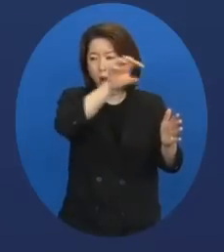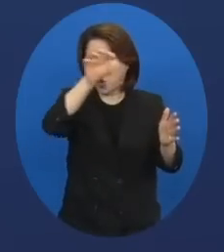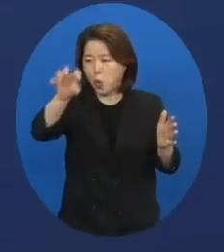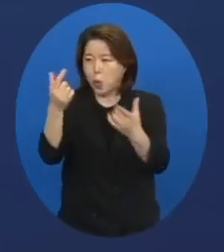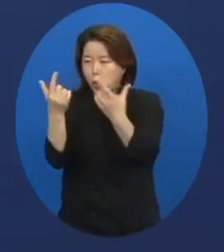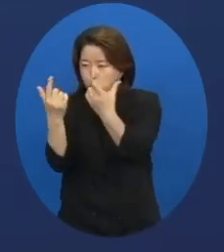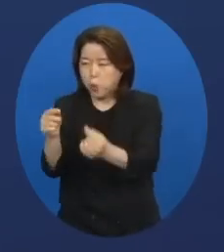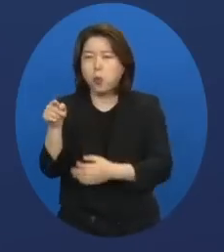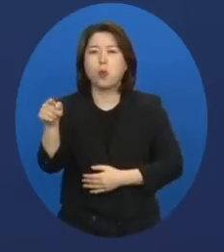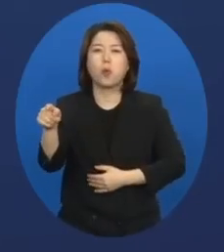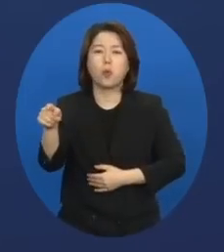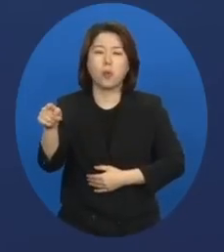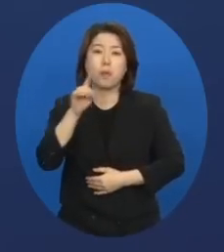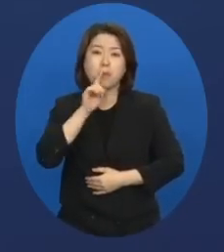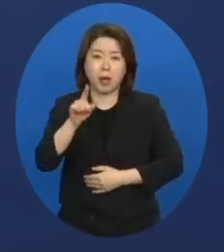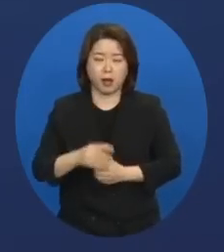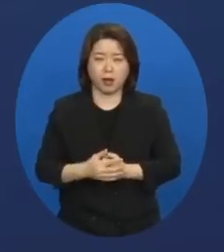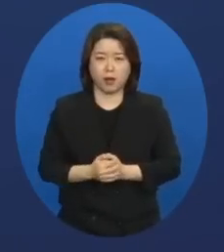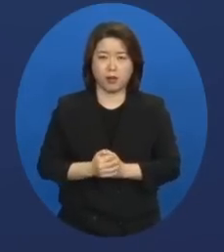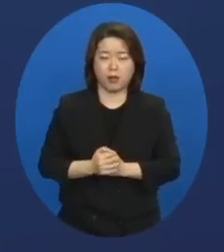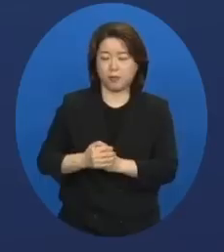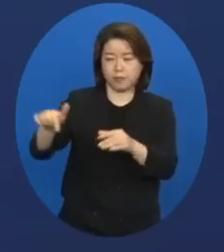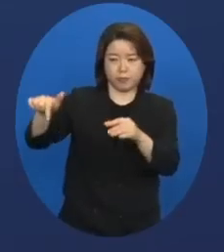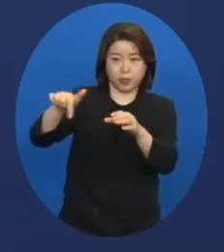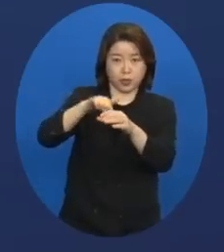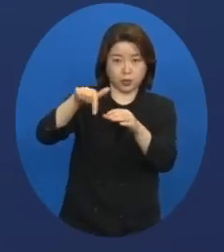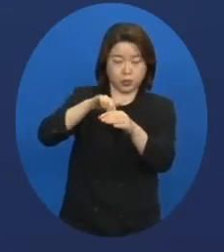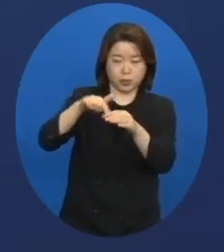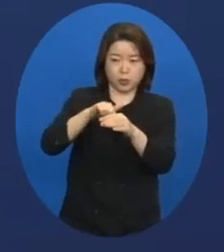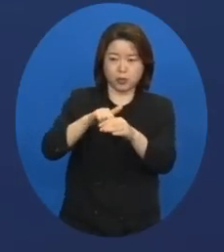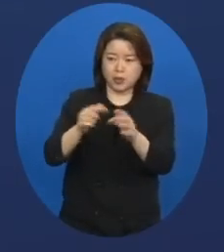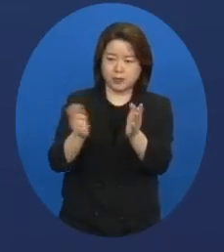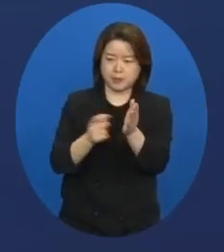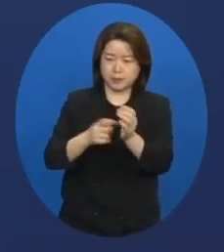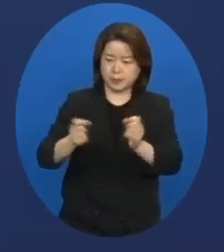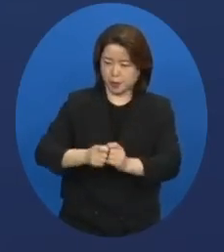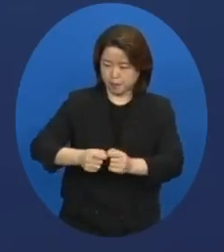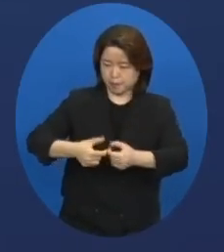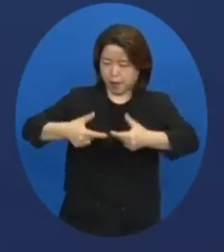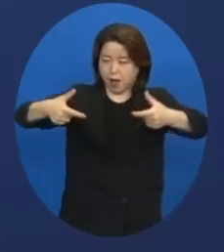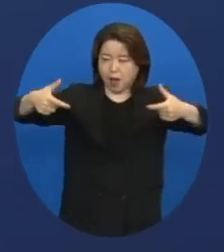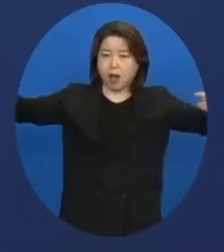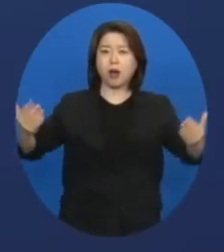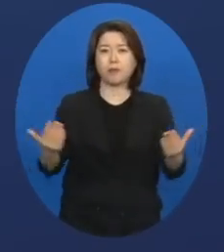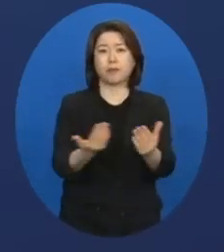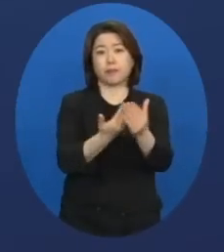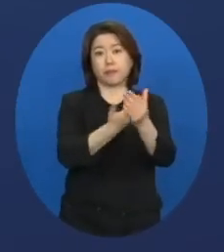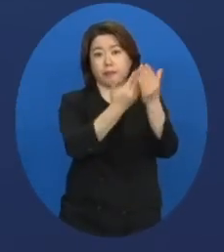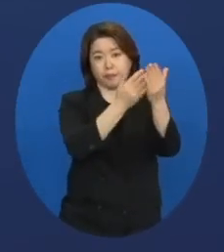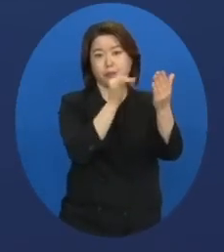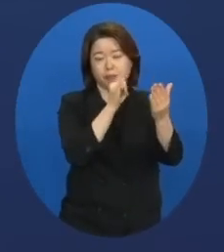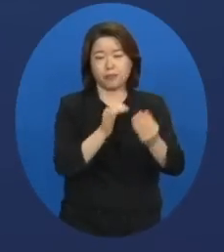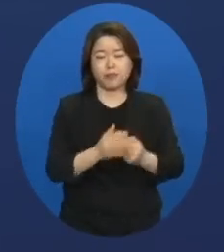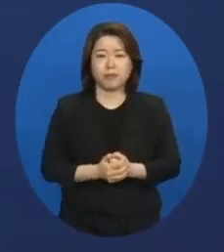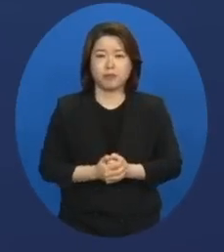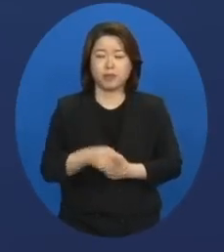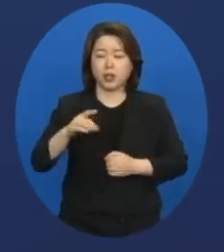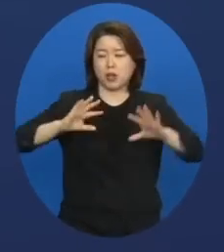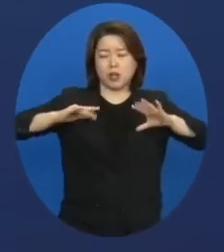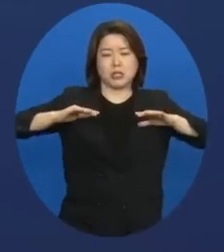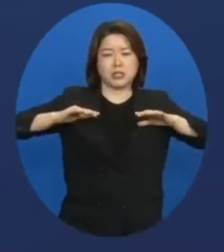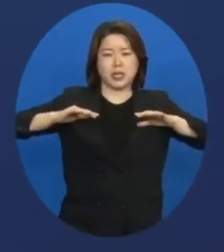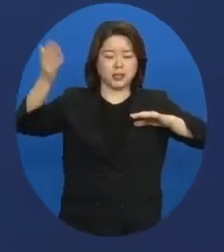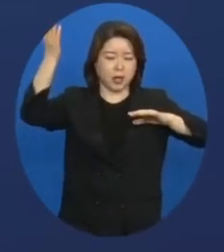얻기까지 기독교는 급성장을 하게 됩니다. 여러분, 그러나 이것은 그저